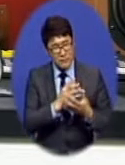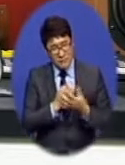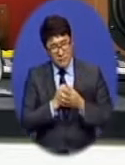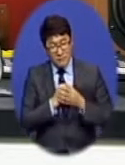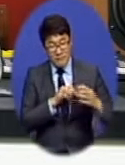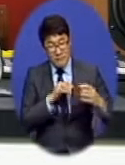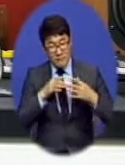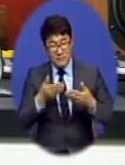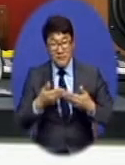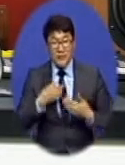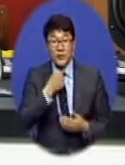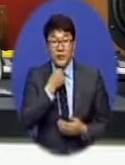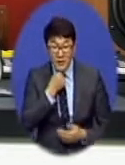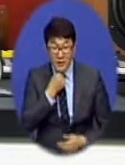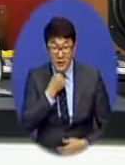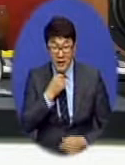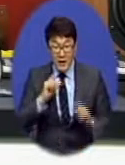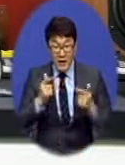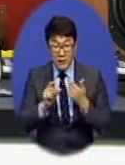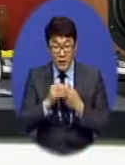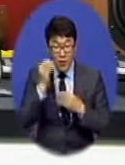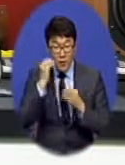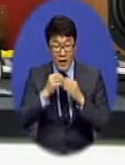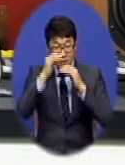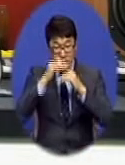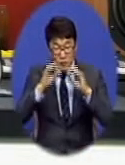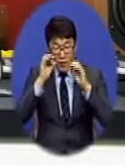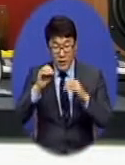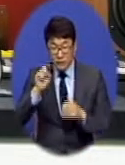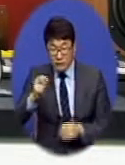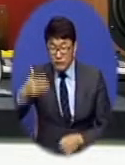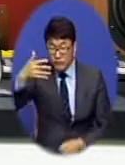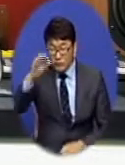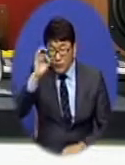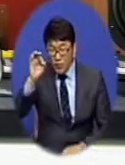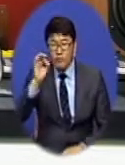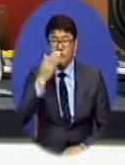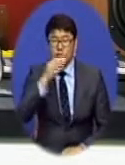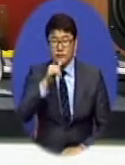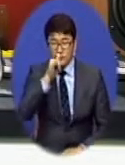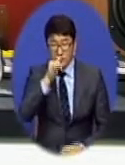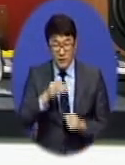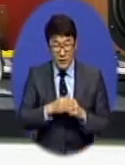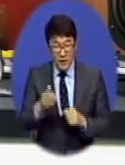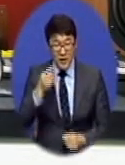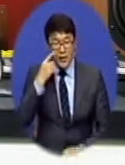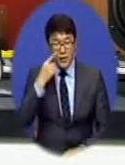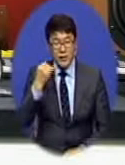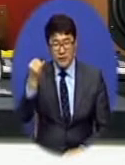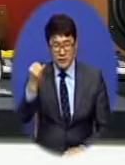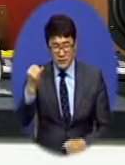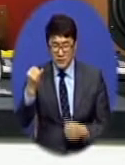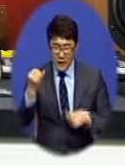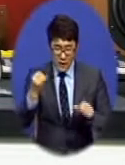전달받았으면 좋겠어요. 그래서 안 되면 저희 복지TV 홈페이지 들어오시면 재방송 언제든지 다시 보기가 가능합니다. 자, 어머님이